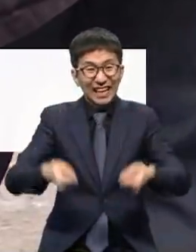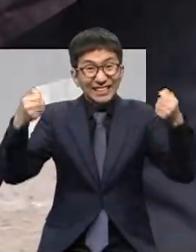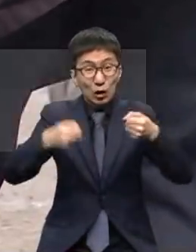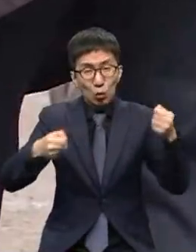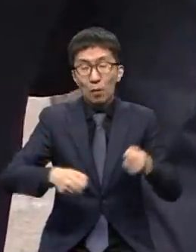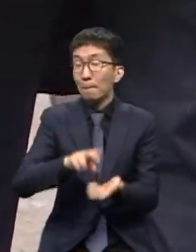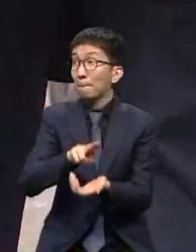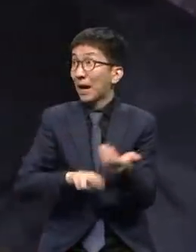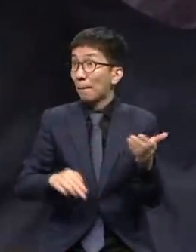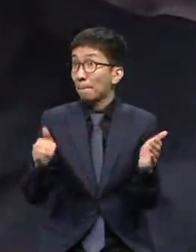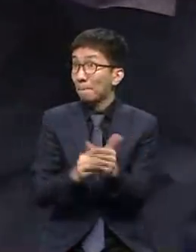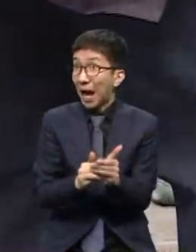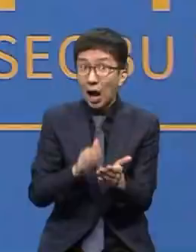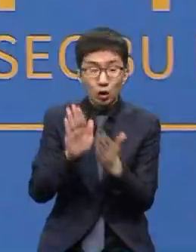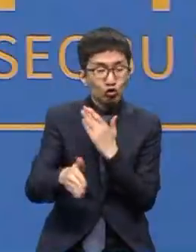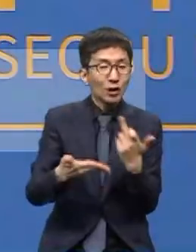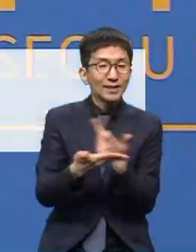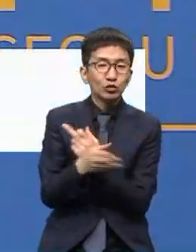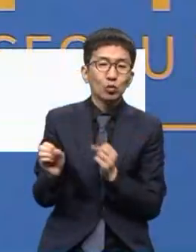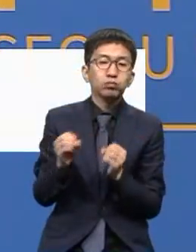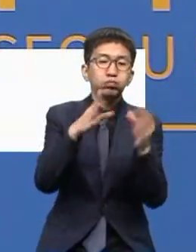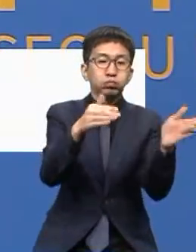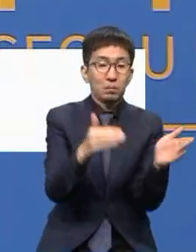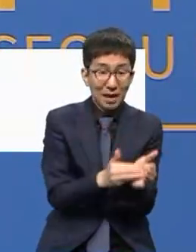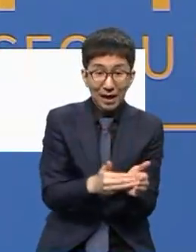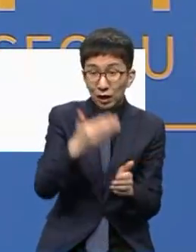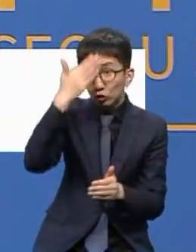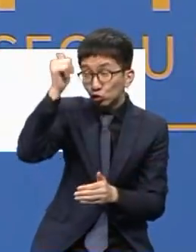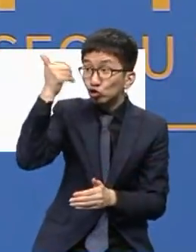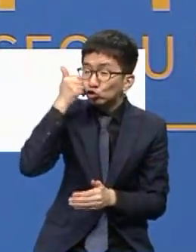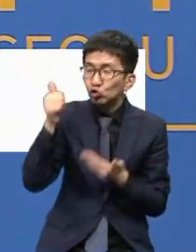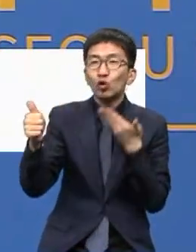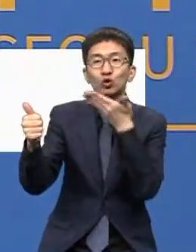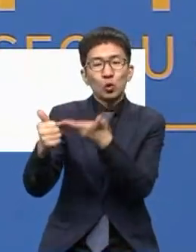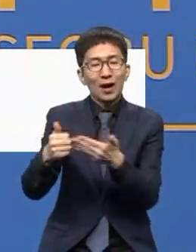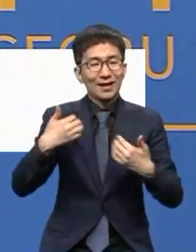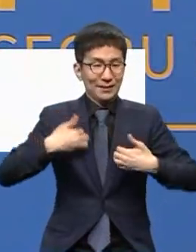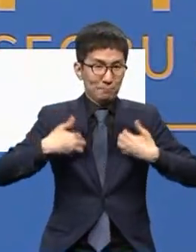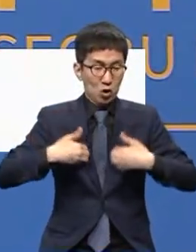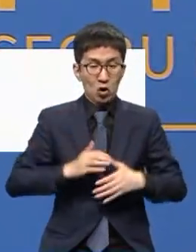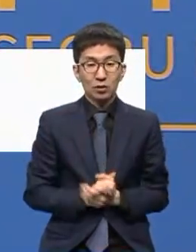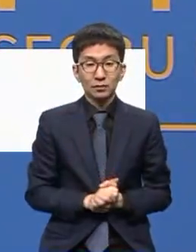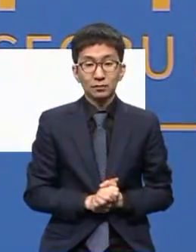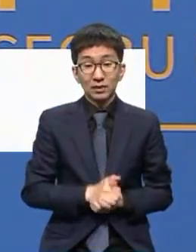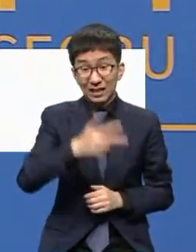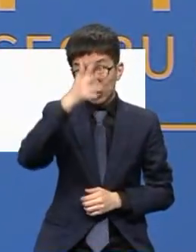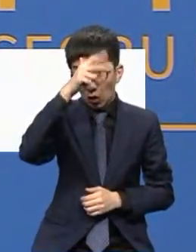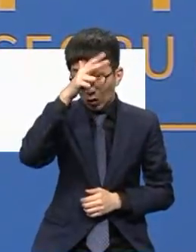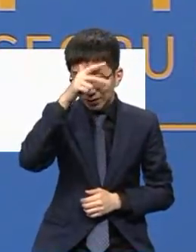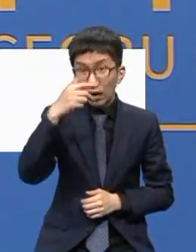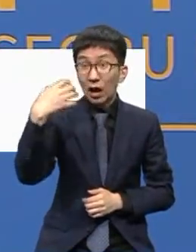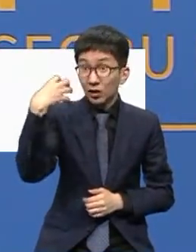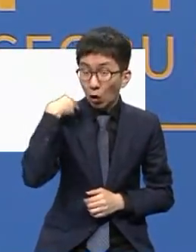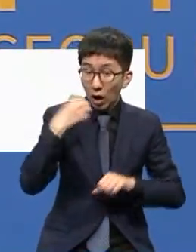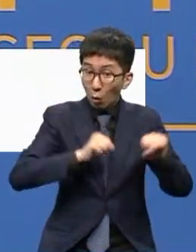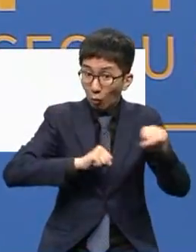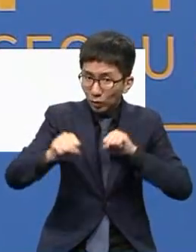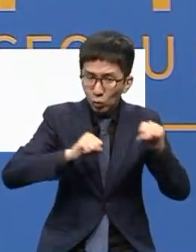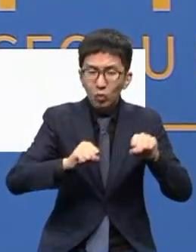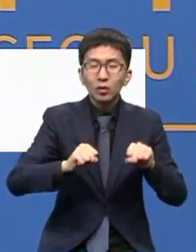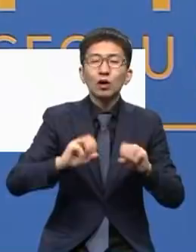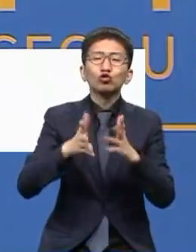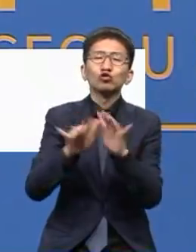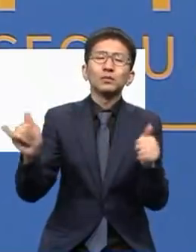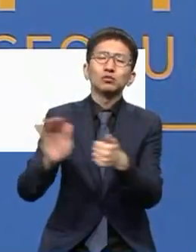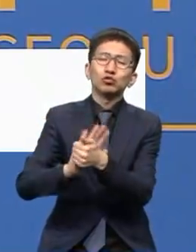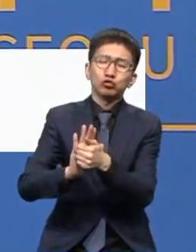보내졌던 것입니다 결국 주인을 찾아 들게 돼서 굉장히 깊고 이러한 경찰의 활동이